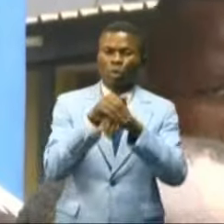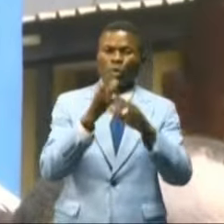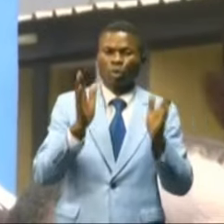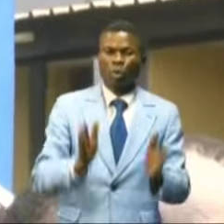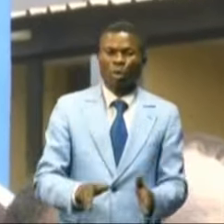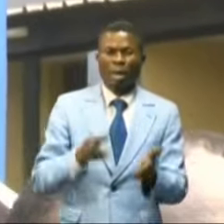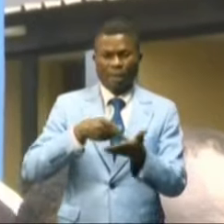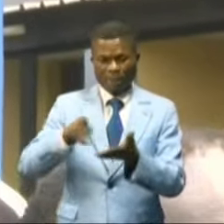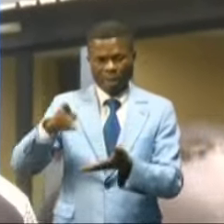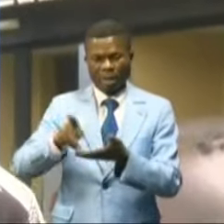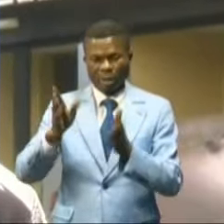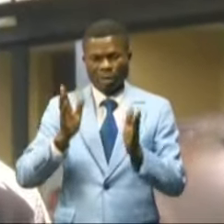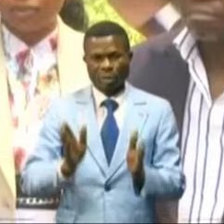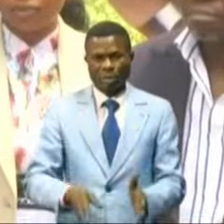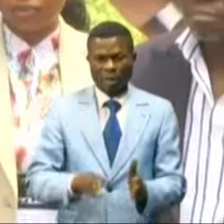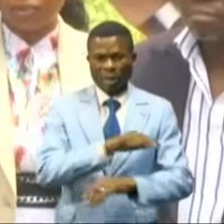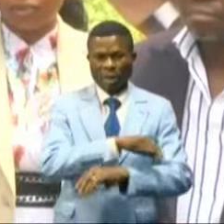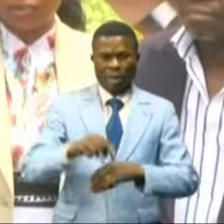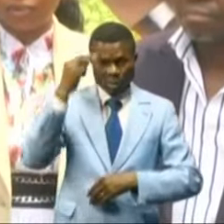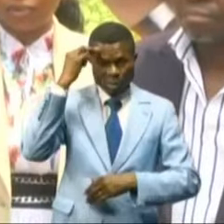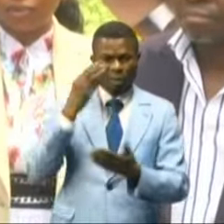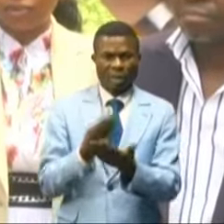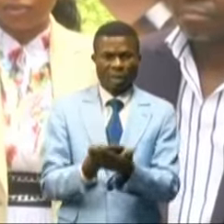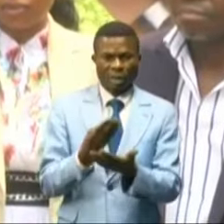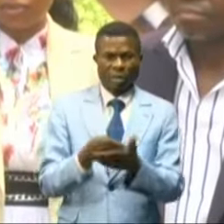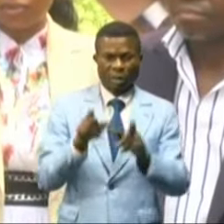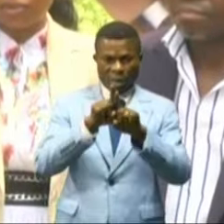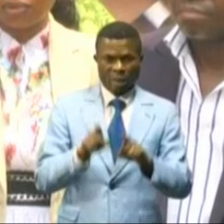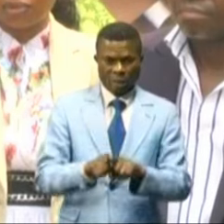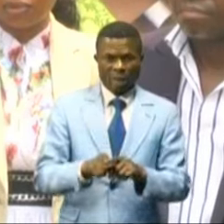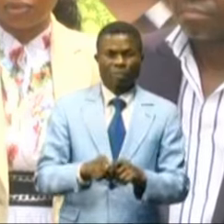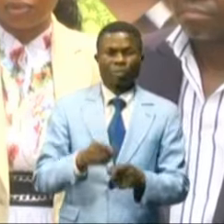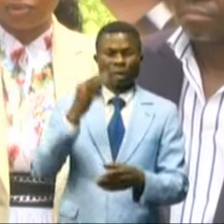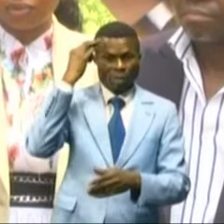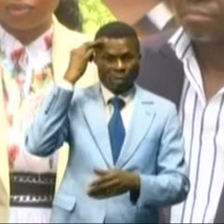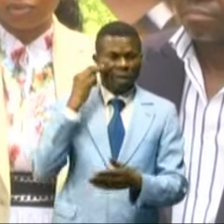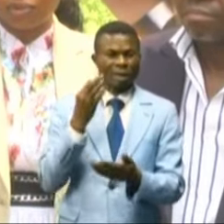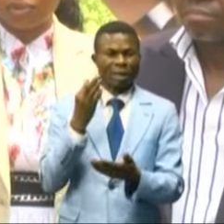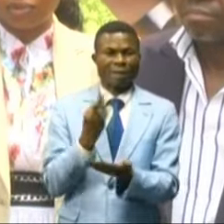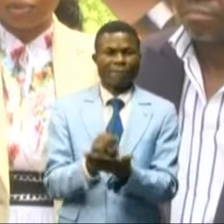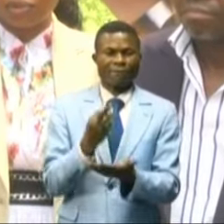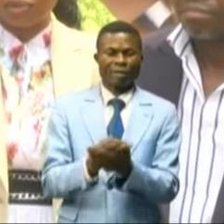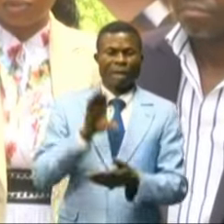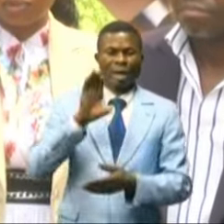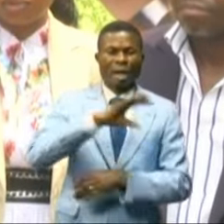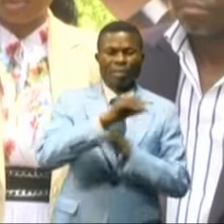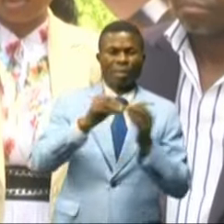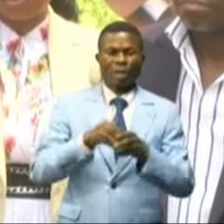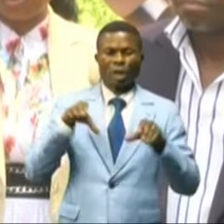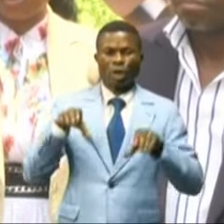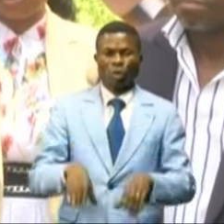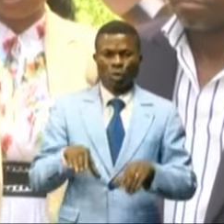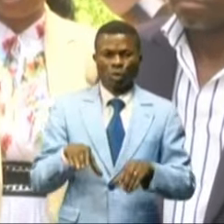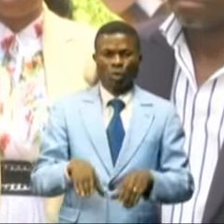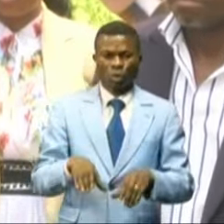et paiements au ministère du budget et celui des finances, à la Banque centrale du Congo,